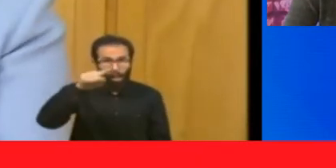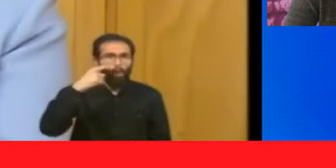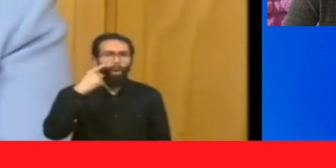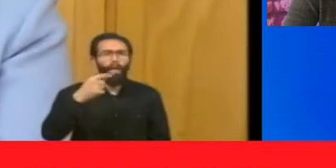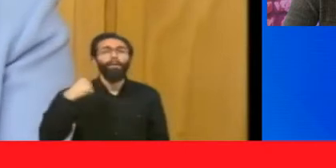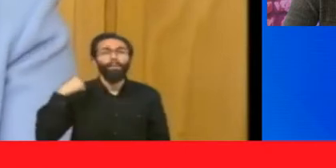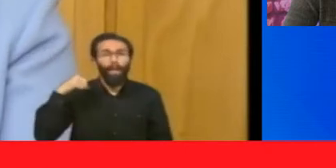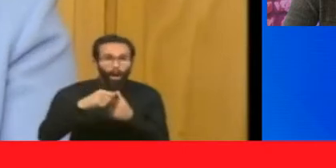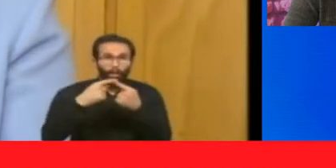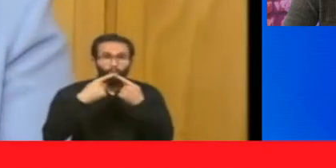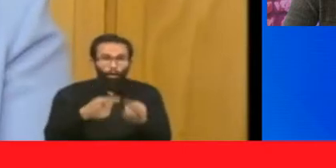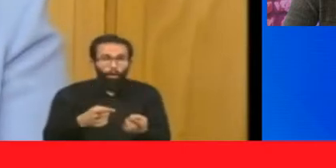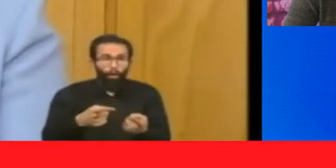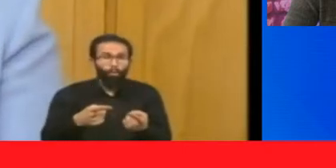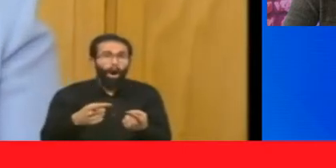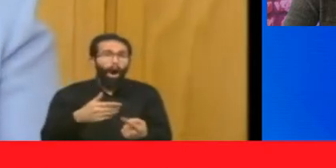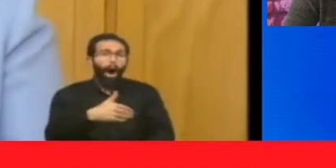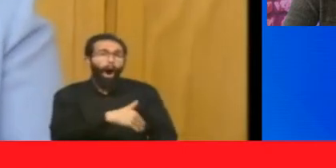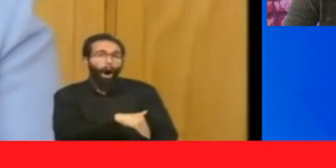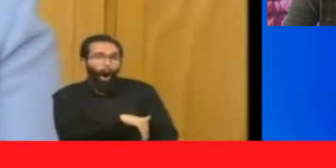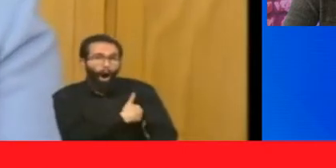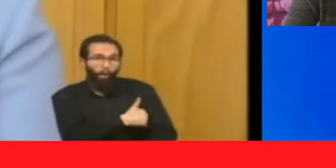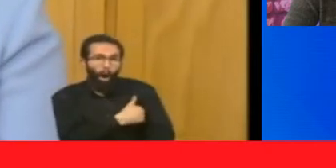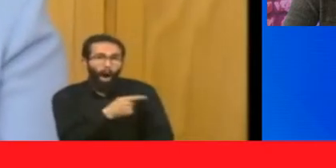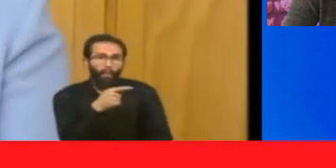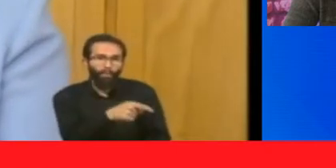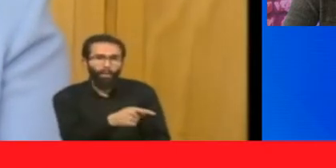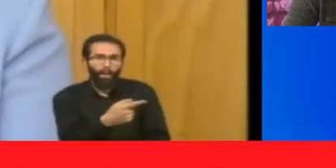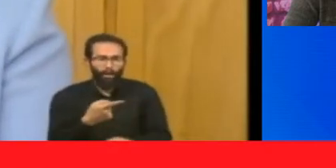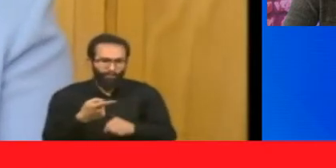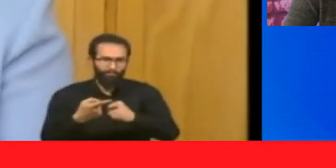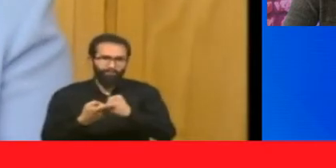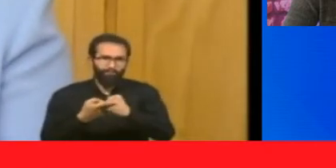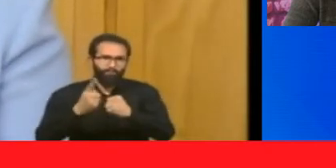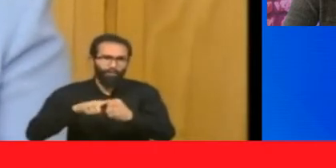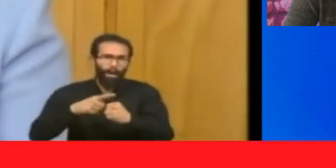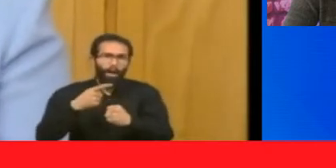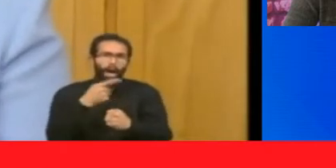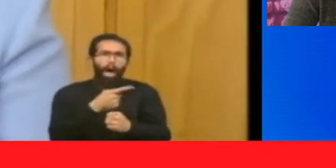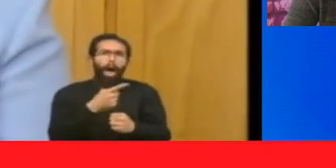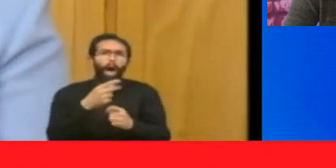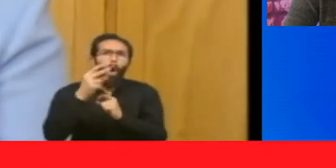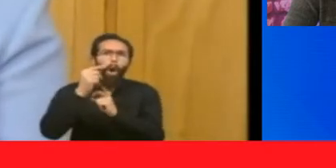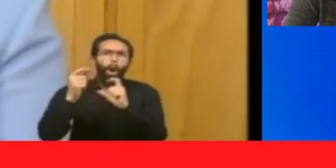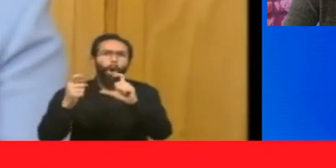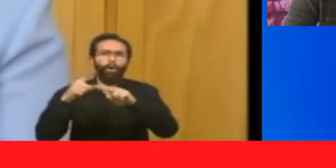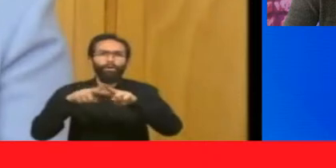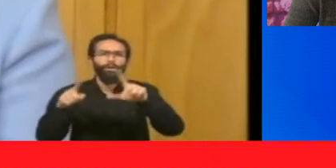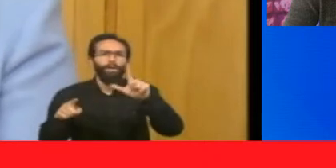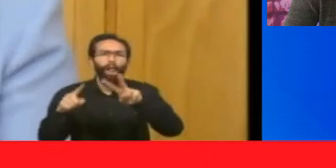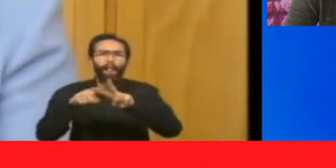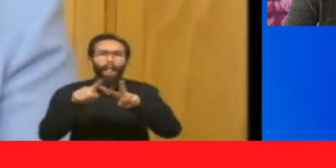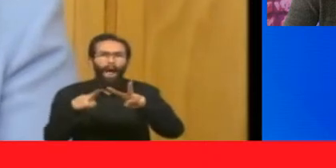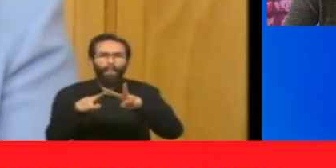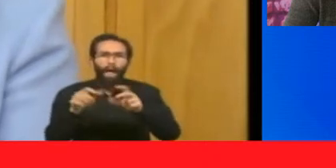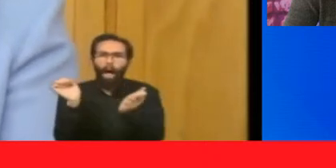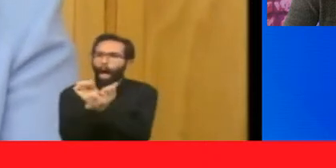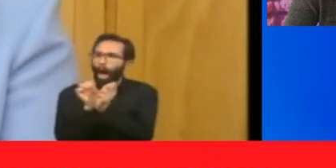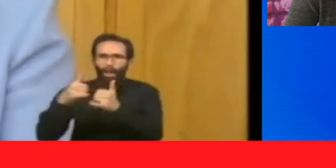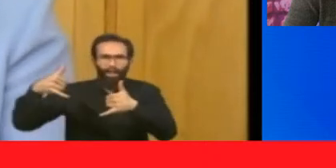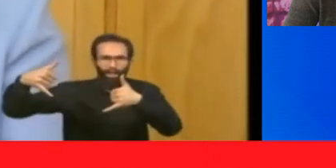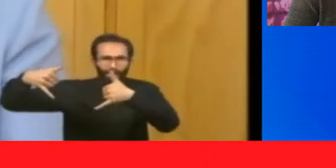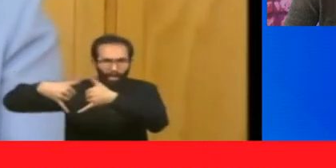avukatları geçen hafta Sayın Öcalan'ın ailesiyle kısa bir telefon görüşmesi yaptığını,